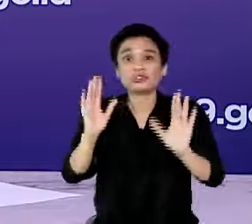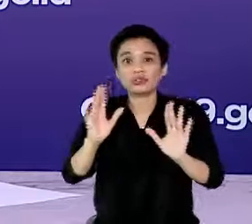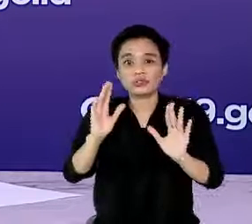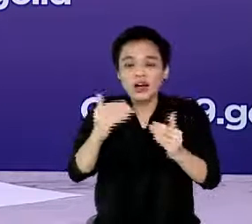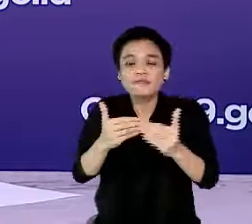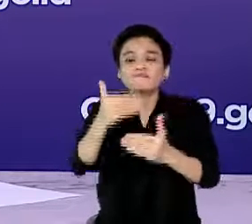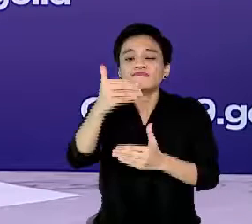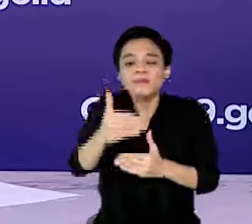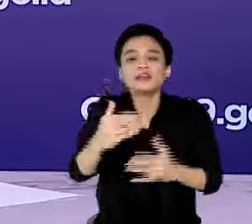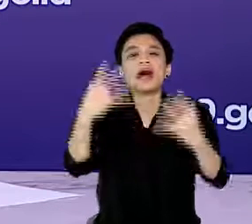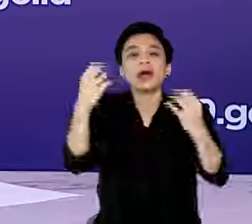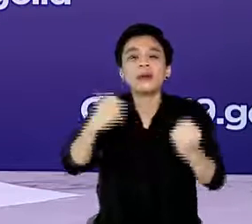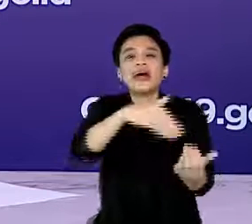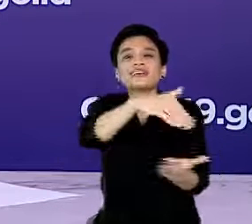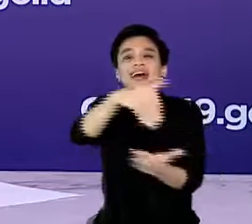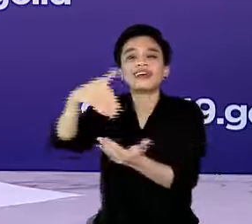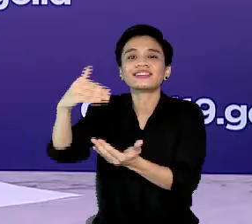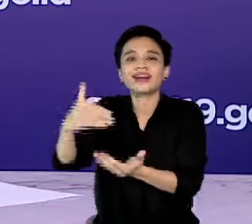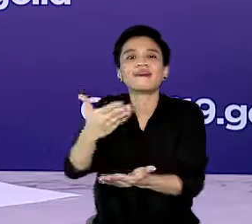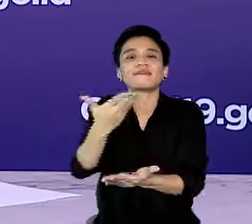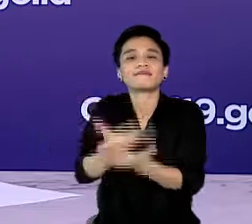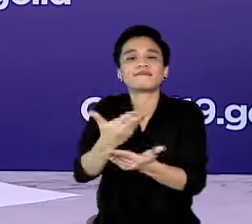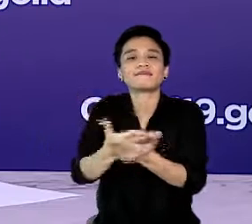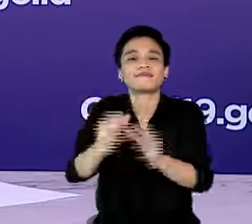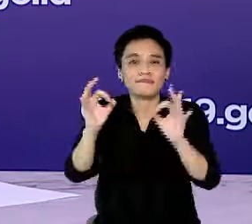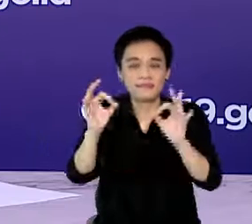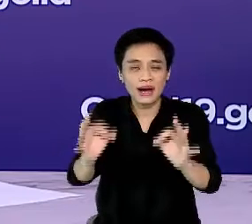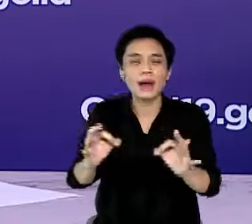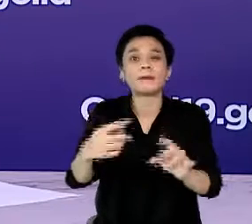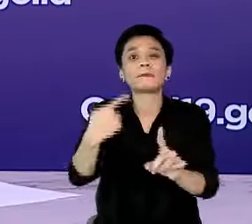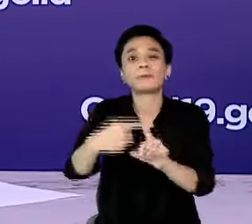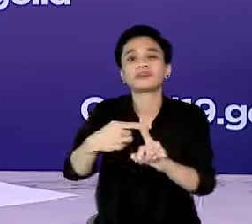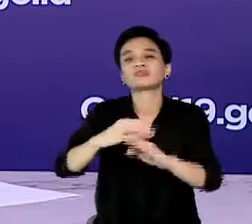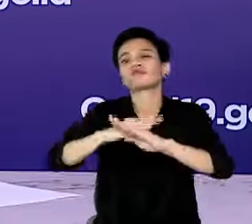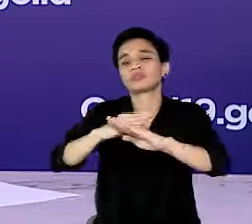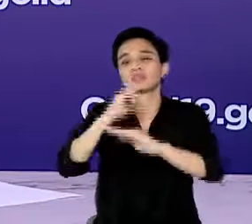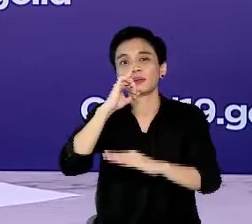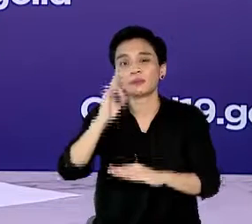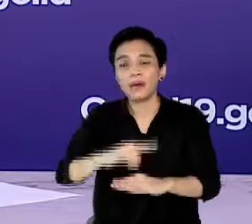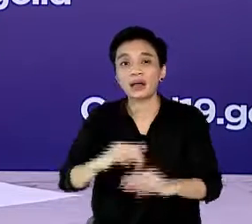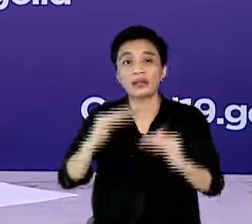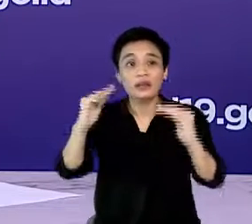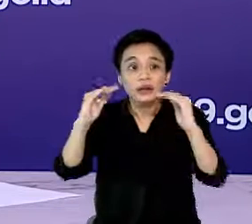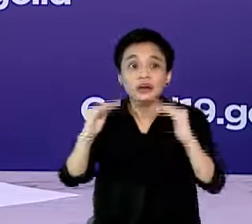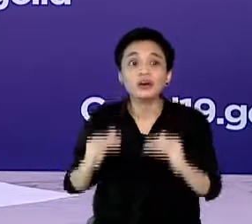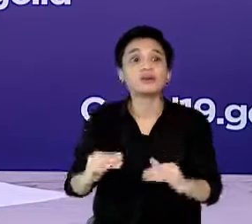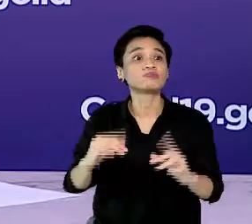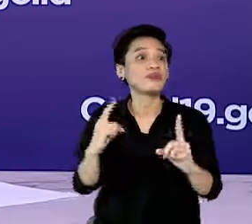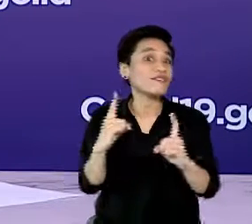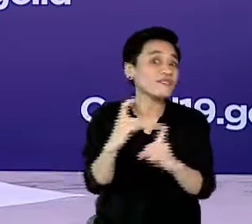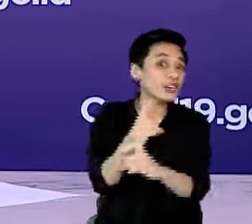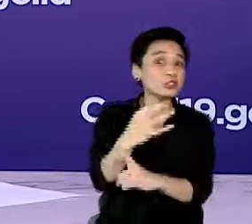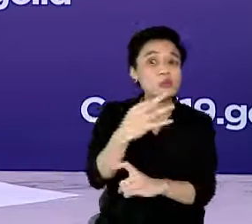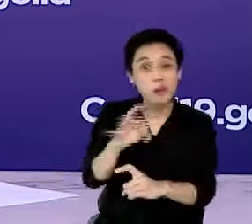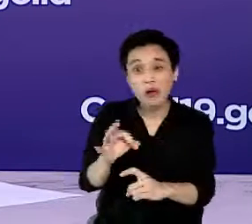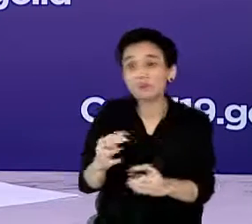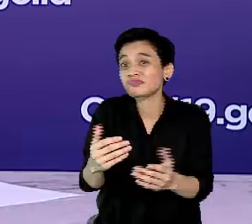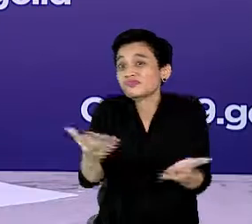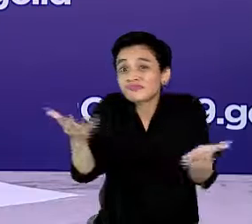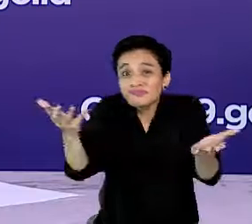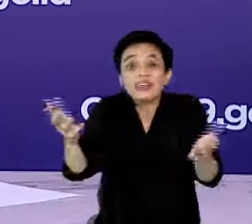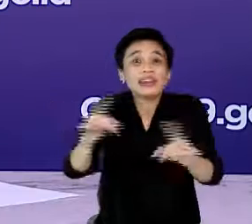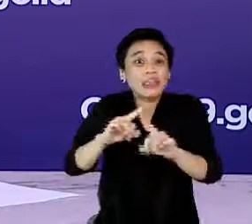aktual dan dapat dilakukan penanganan yang cepat Hai pada prinsipnya apapun jenis variannya yang perlu kita lakukan